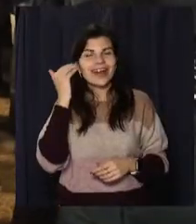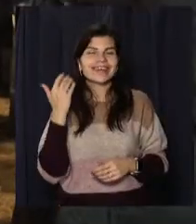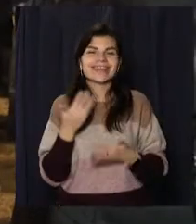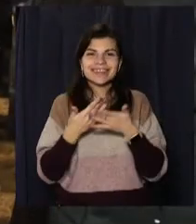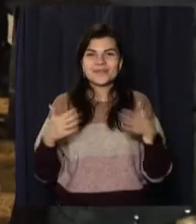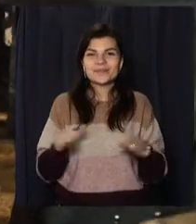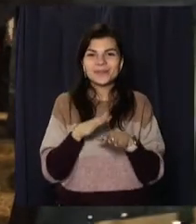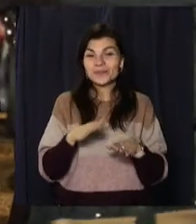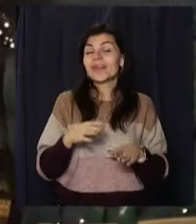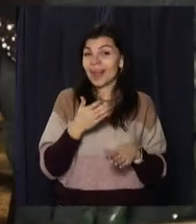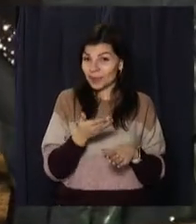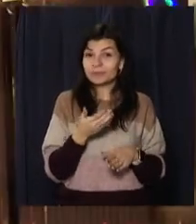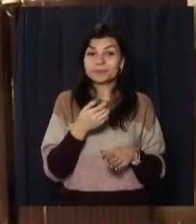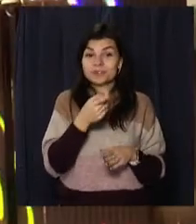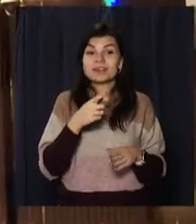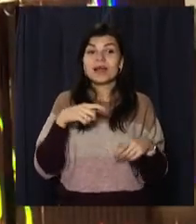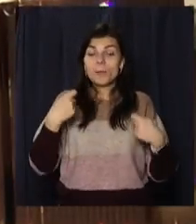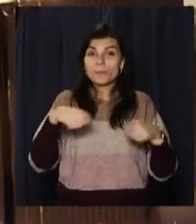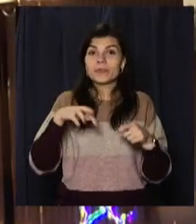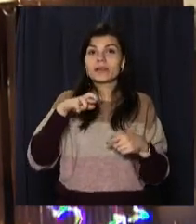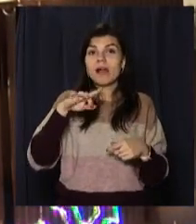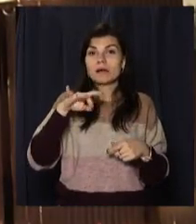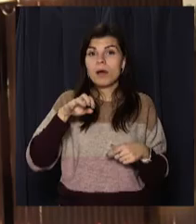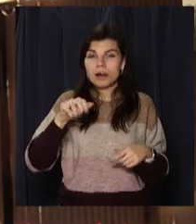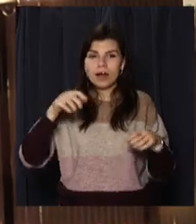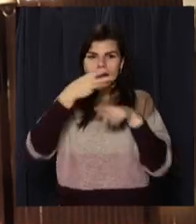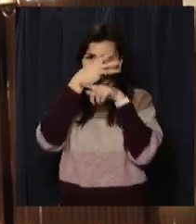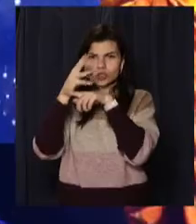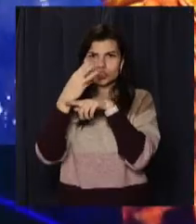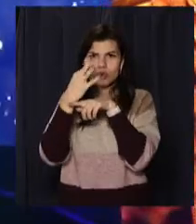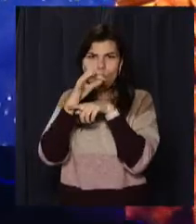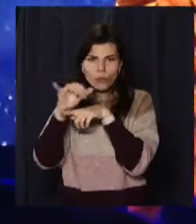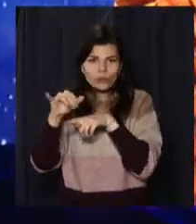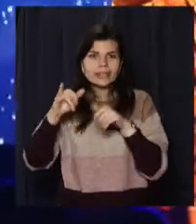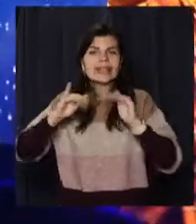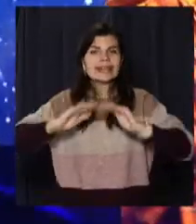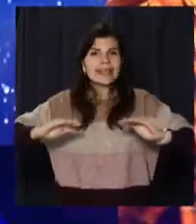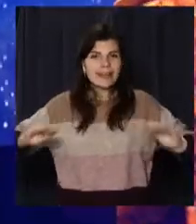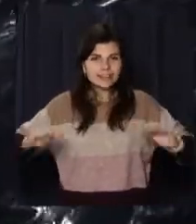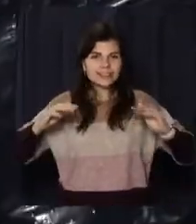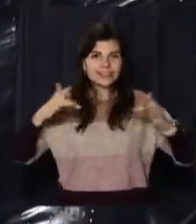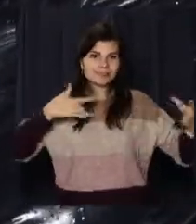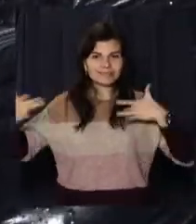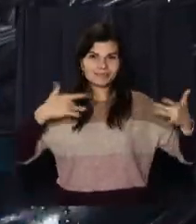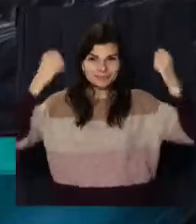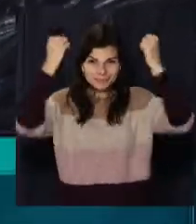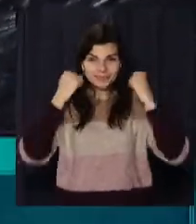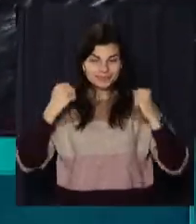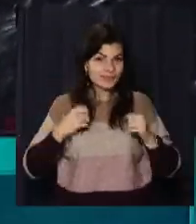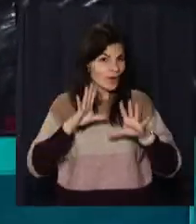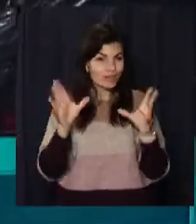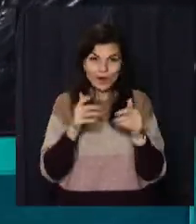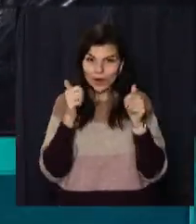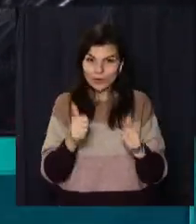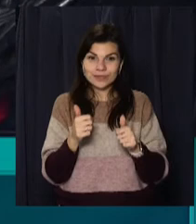Джерелом позитивних емоцій стали ярмарок, оригінальне лазерне шоу та виступ дитячих аніматорів. Все хорошо,